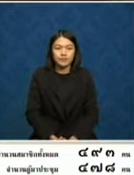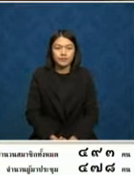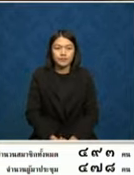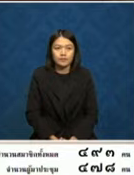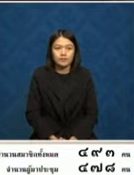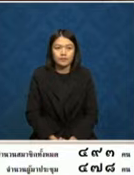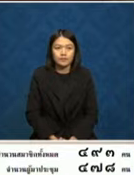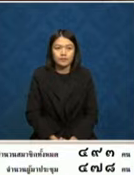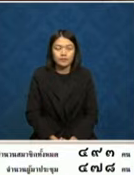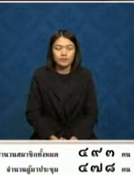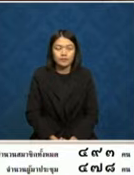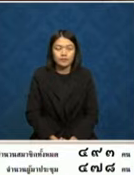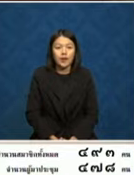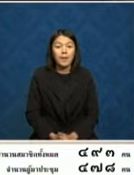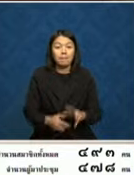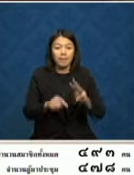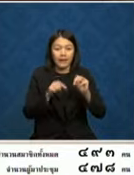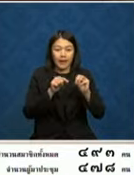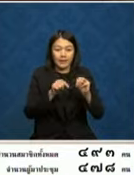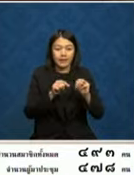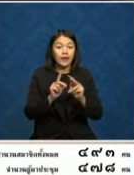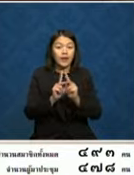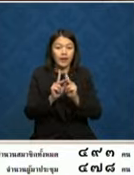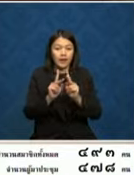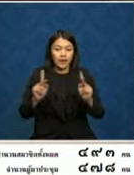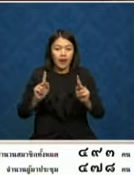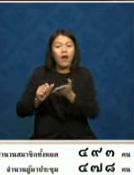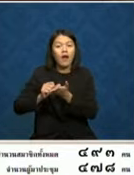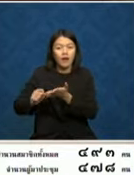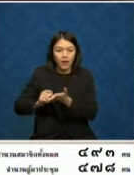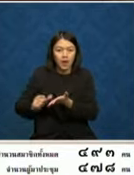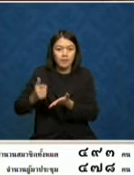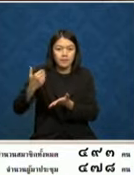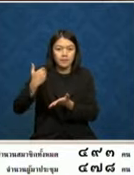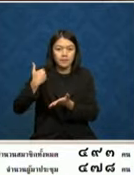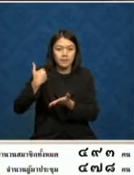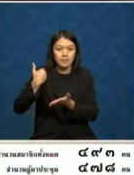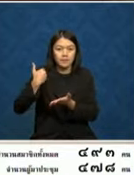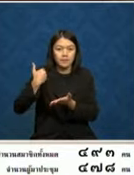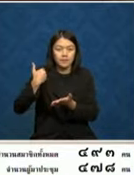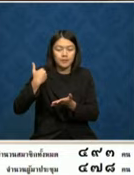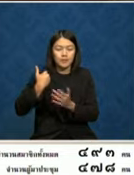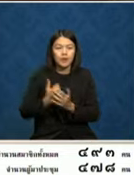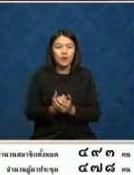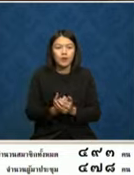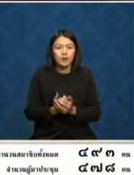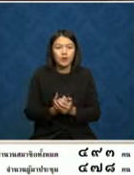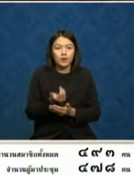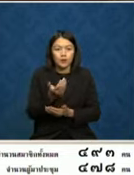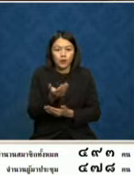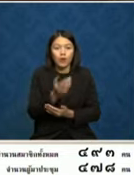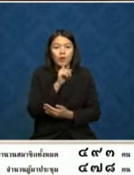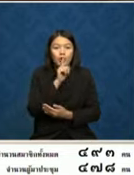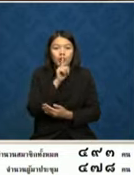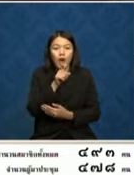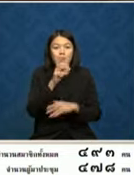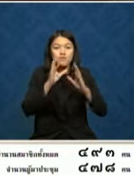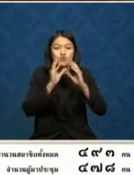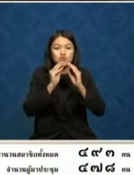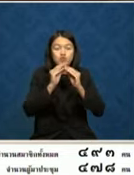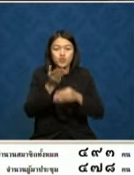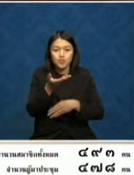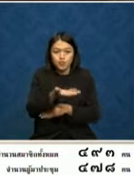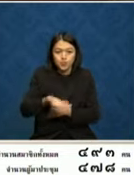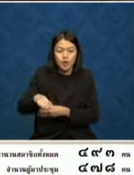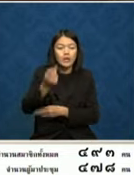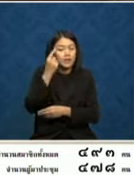เนื่องจากมาตรานี้นะครับคณะกรรมการมีการแก้ไขดังนั้นผมจะต้องถามจากที่ประชุมเสียก่อนว่